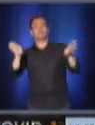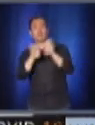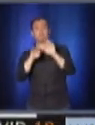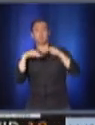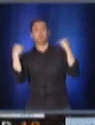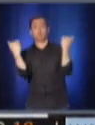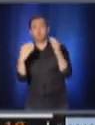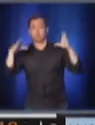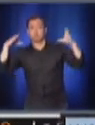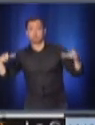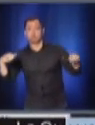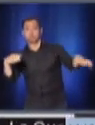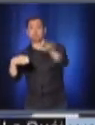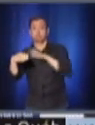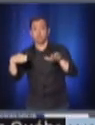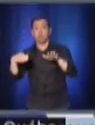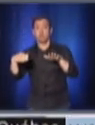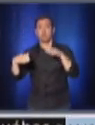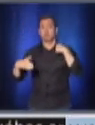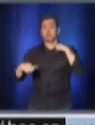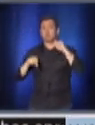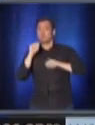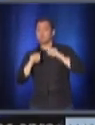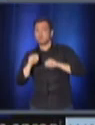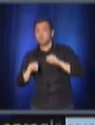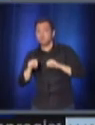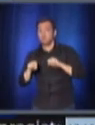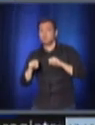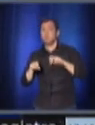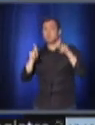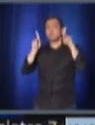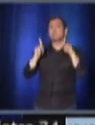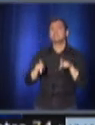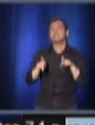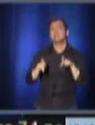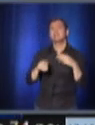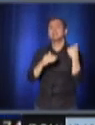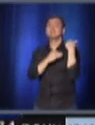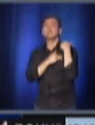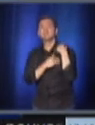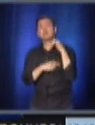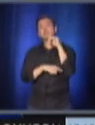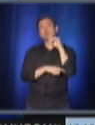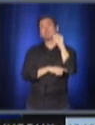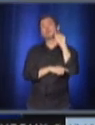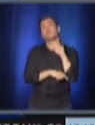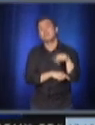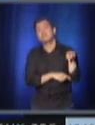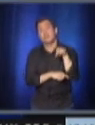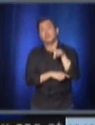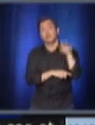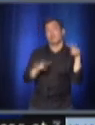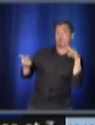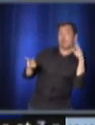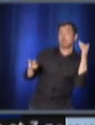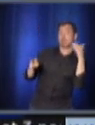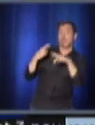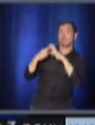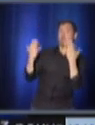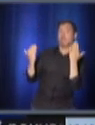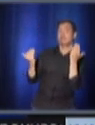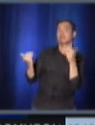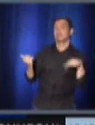ces éléments-là, là, je vous assure que tous les tenanciers de bars sont accrochés à la réponse à cette question-là. Et c'est ce qu'on